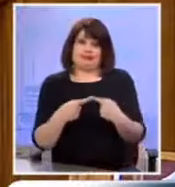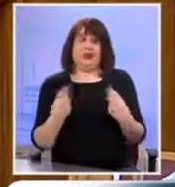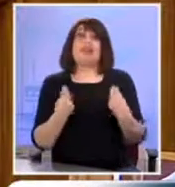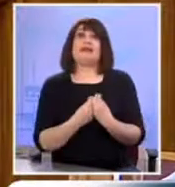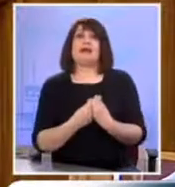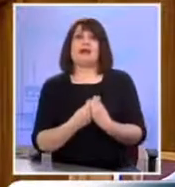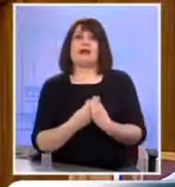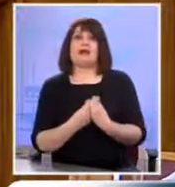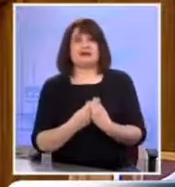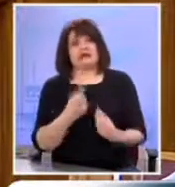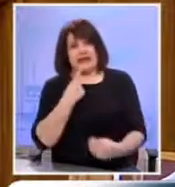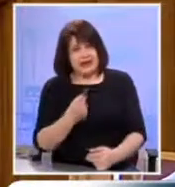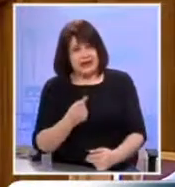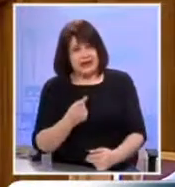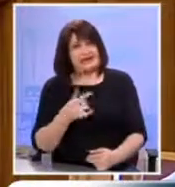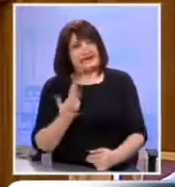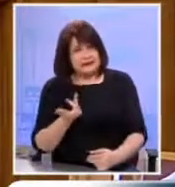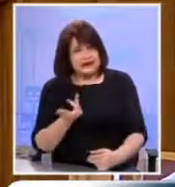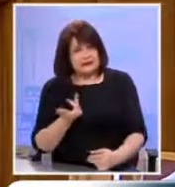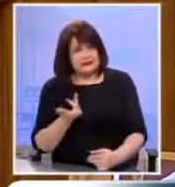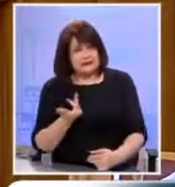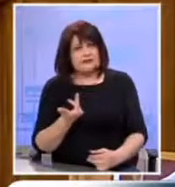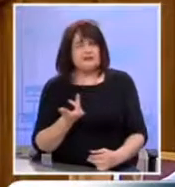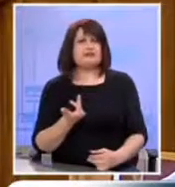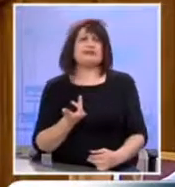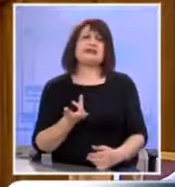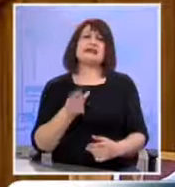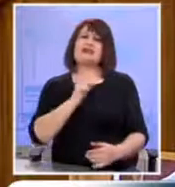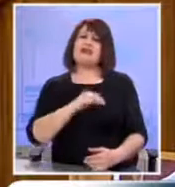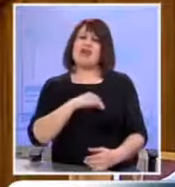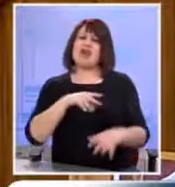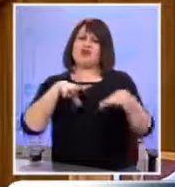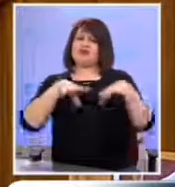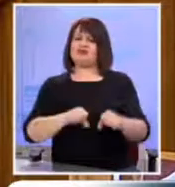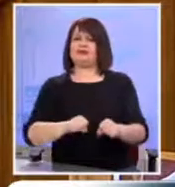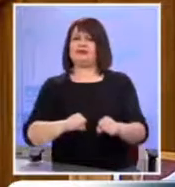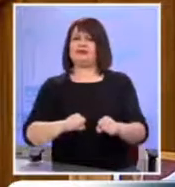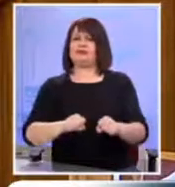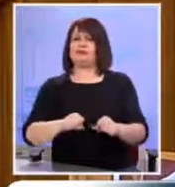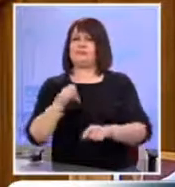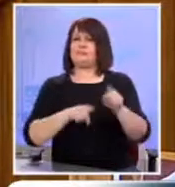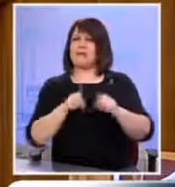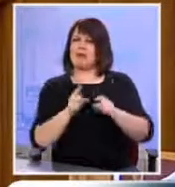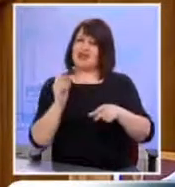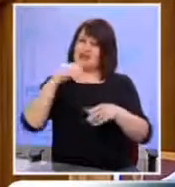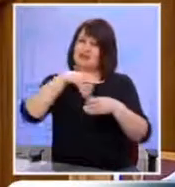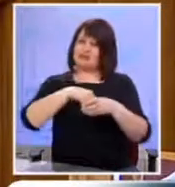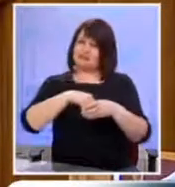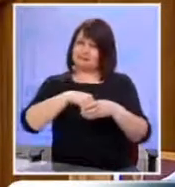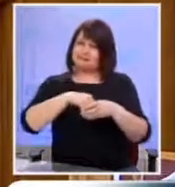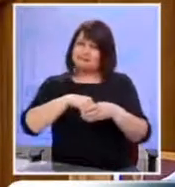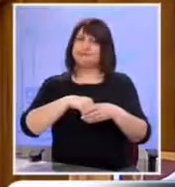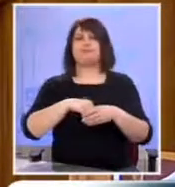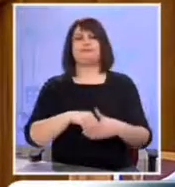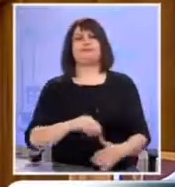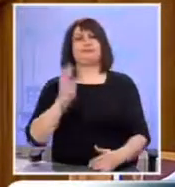αυτή την αναγνωρίζουμε, είναι η σύγκρουση με τα κατεστημένα συμφέροντα που υπηρέτησαν και υπηρετήθηκαν από